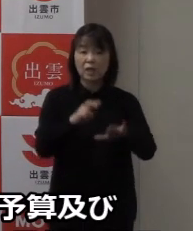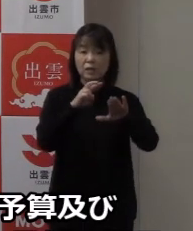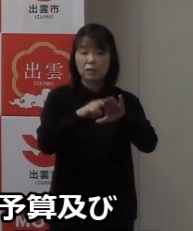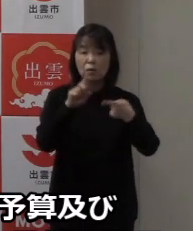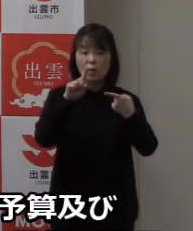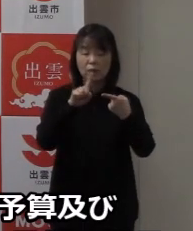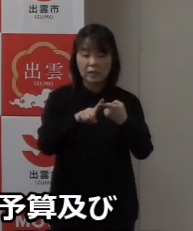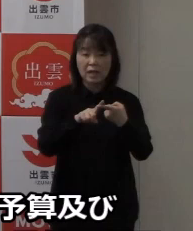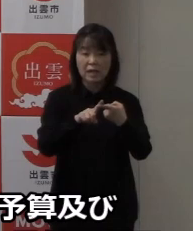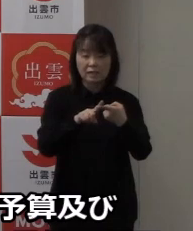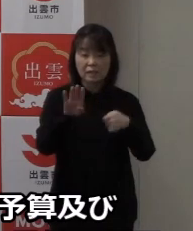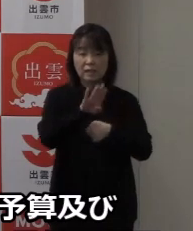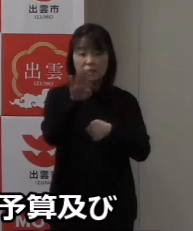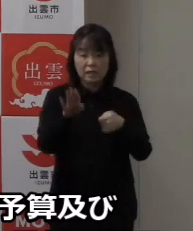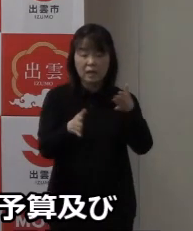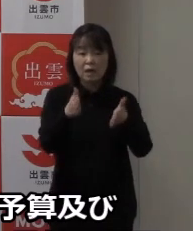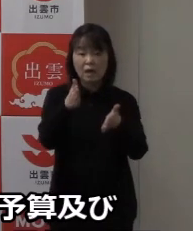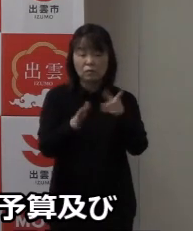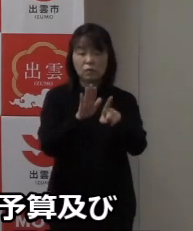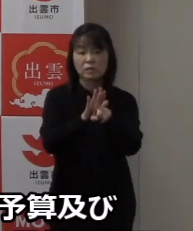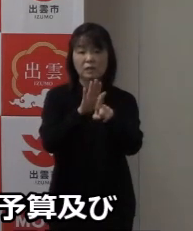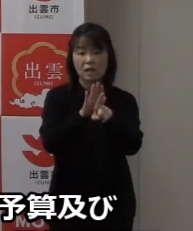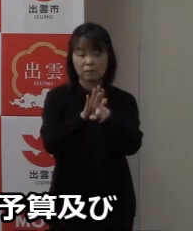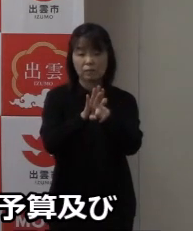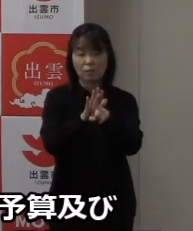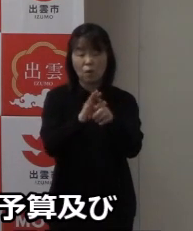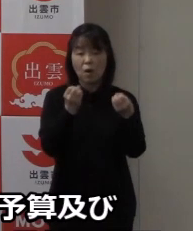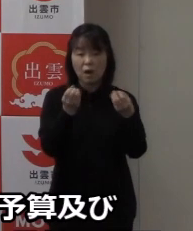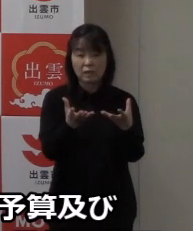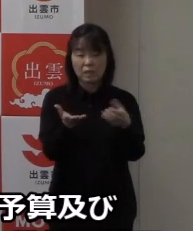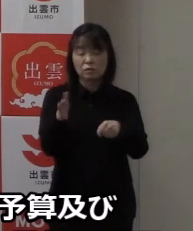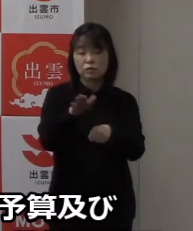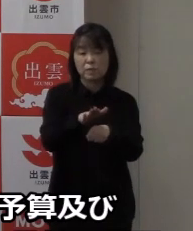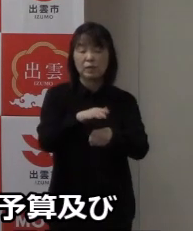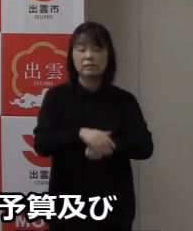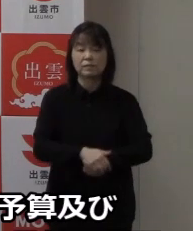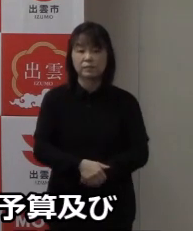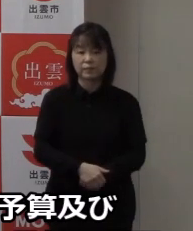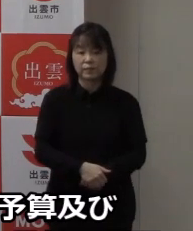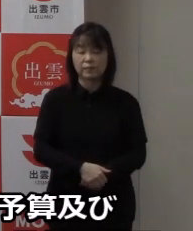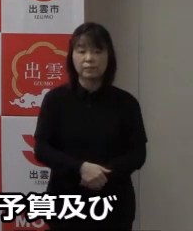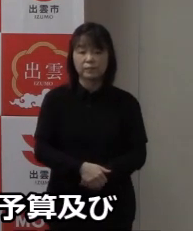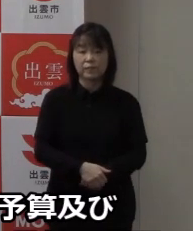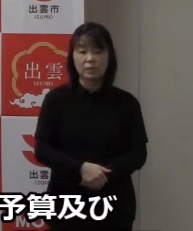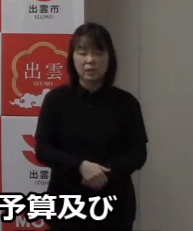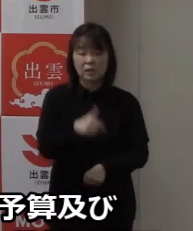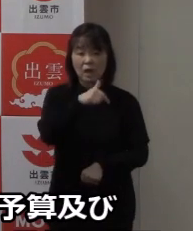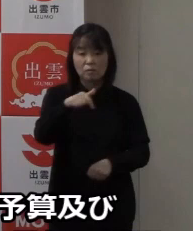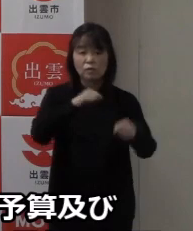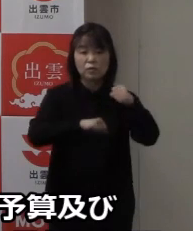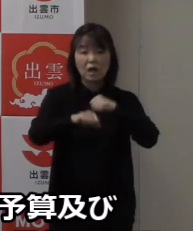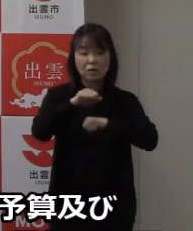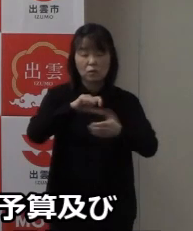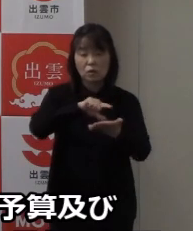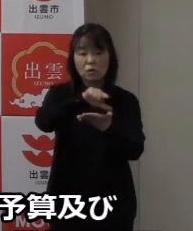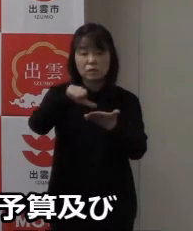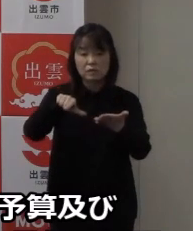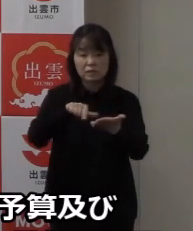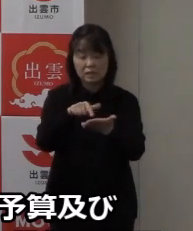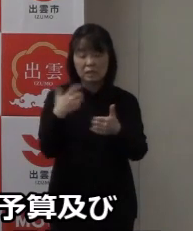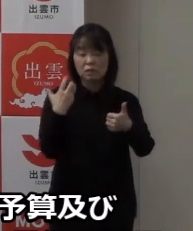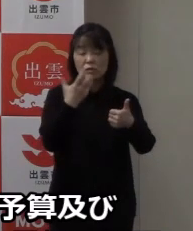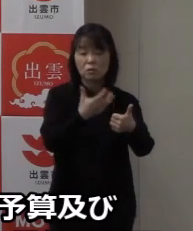ケア児の支援も行ってまいりたいというふうに思っております。また昨今言われております部活動の地域移行について